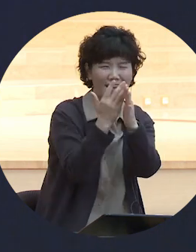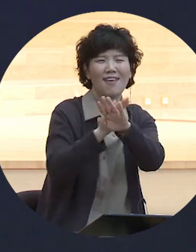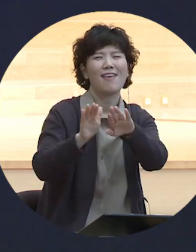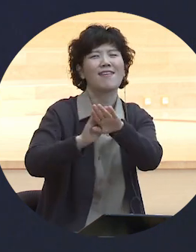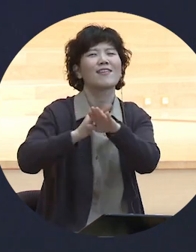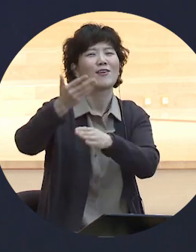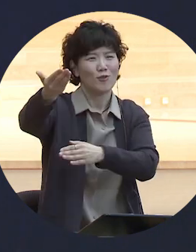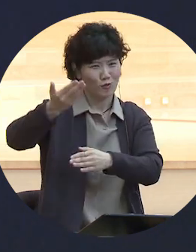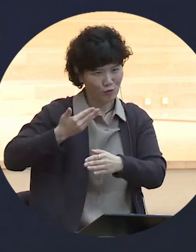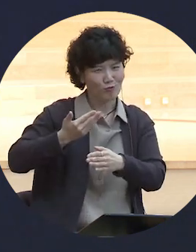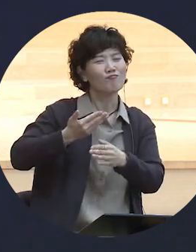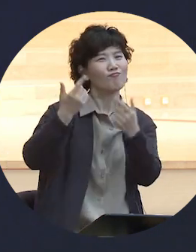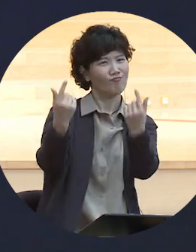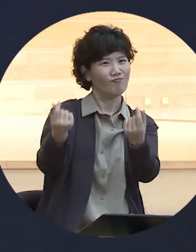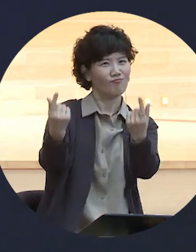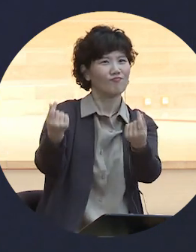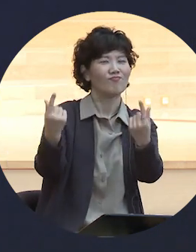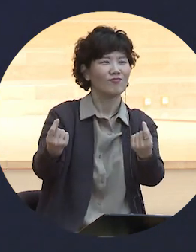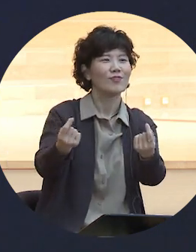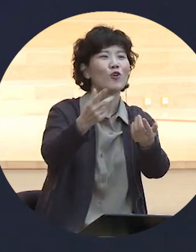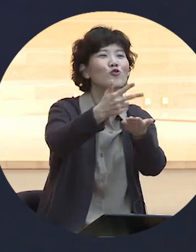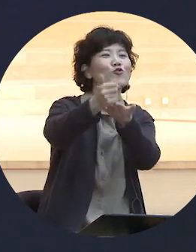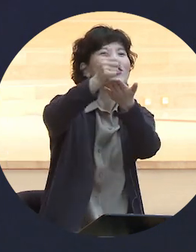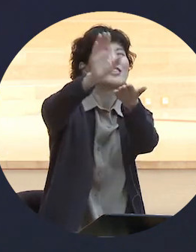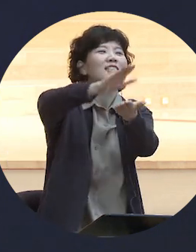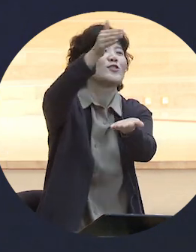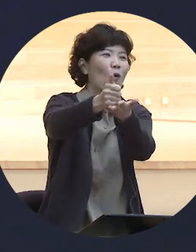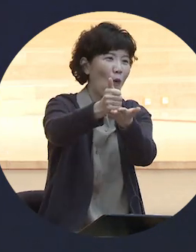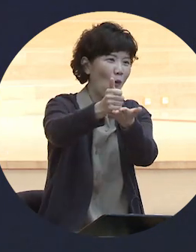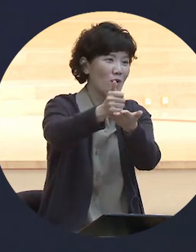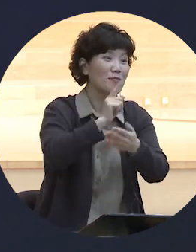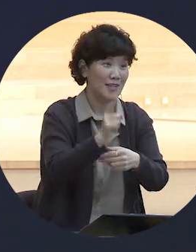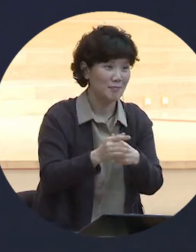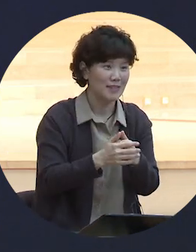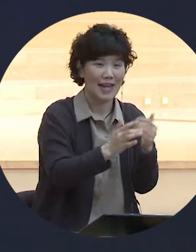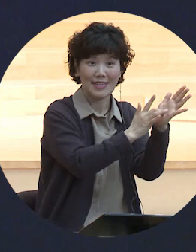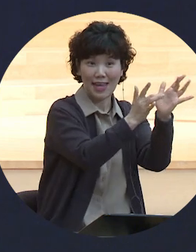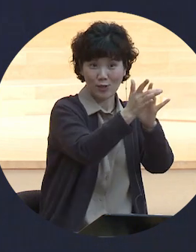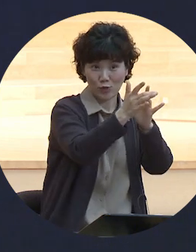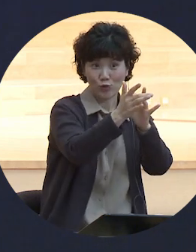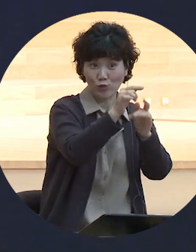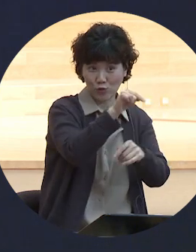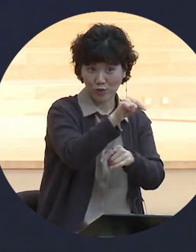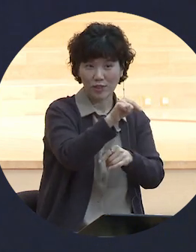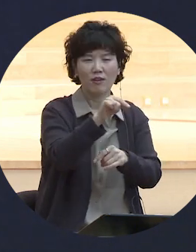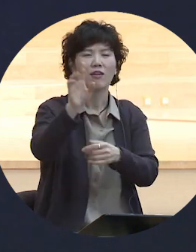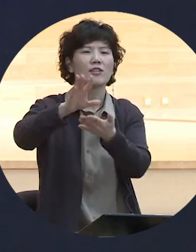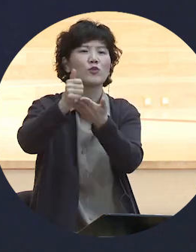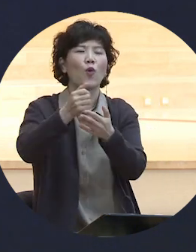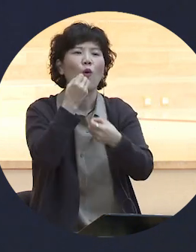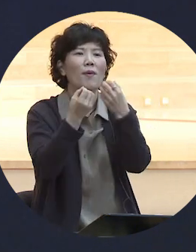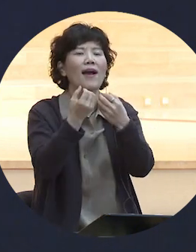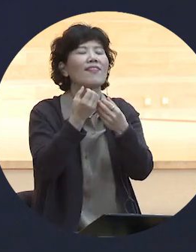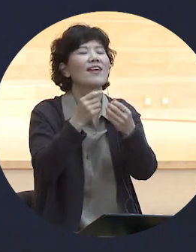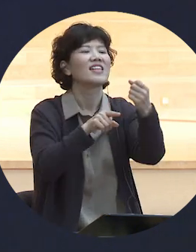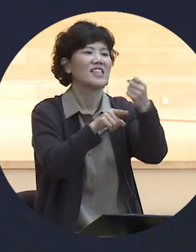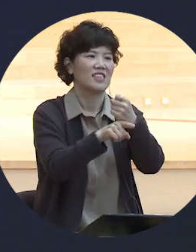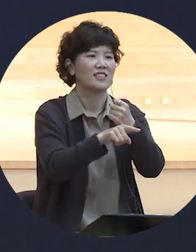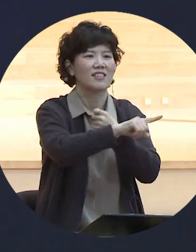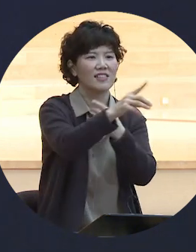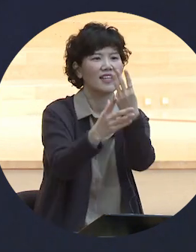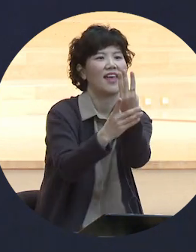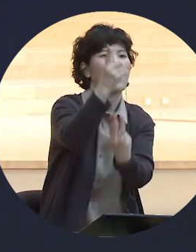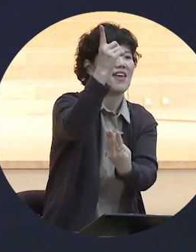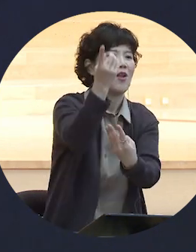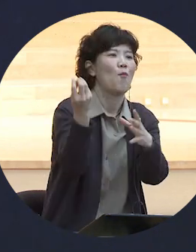해결자가 되시는 분입니다. 주는 그리스도시요. 여러분 예수를 그리스도로 고백한다는 게 이런 의미를 담고 있는 거예요.